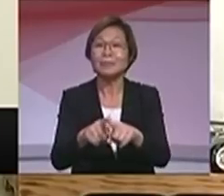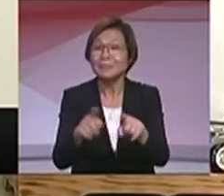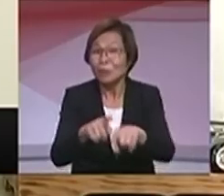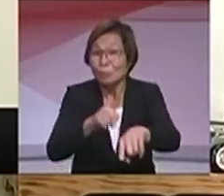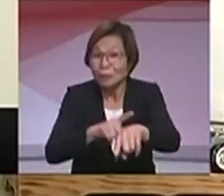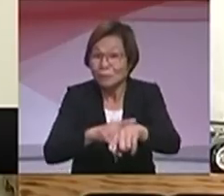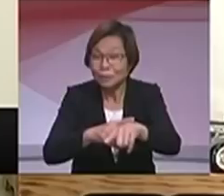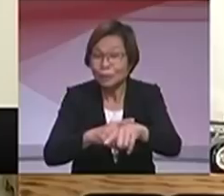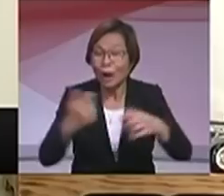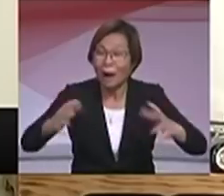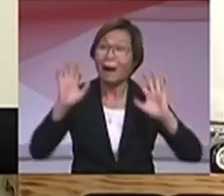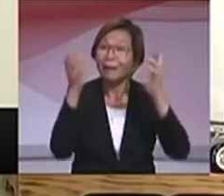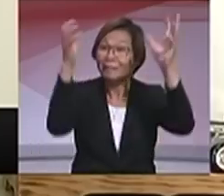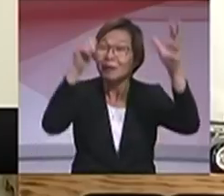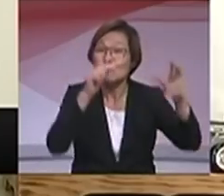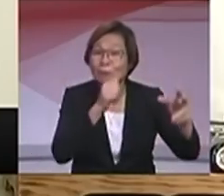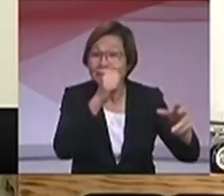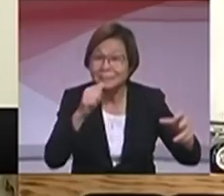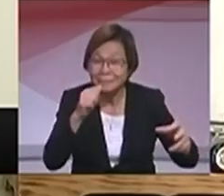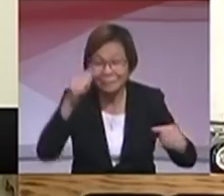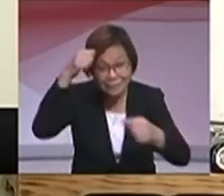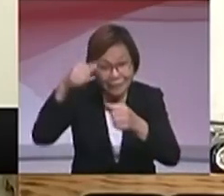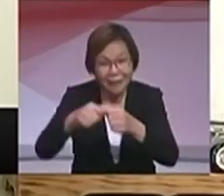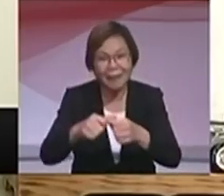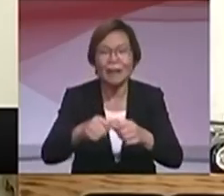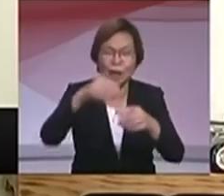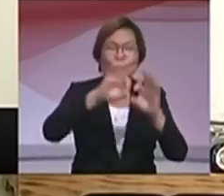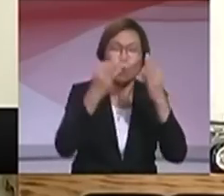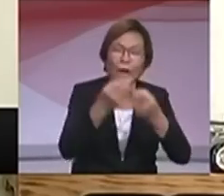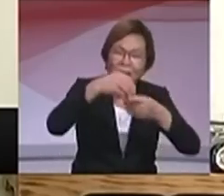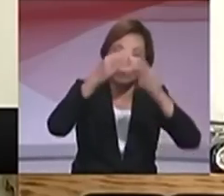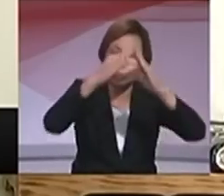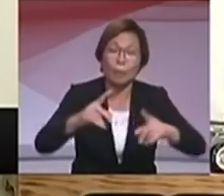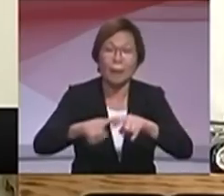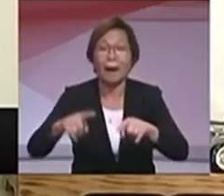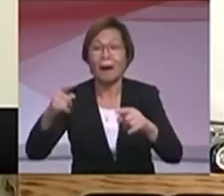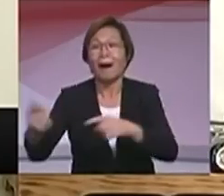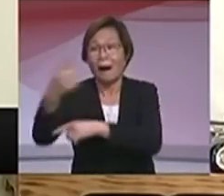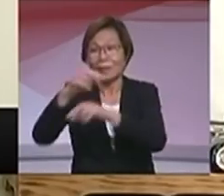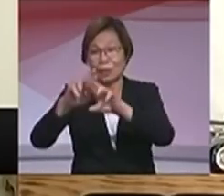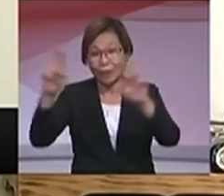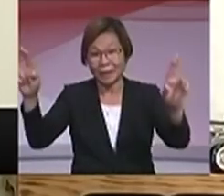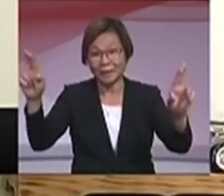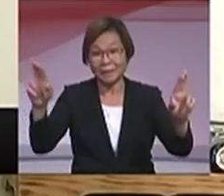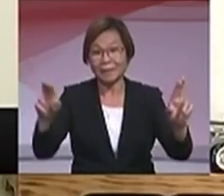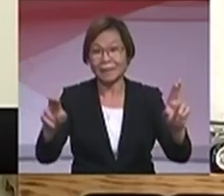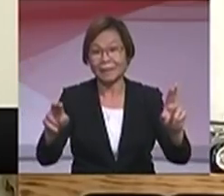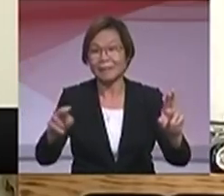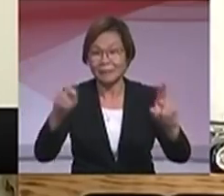dulu, hanya keluarga dalam rumah ya, tapi raya haji kita dah benarkan pengunjung.